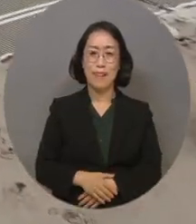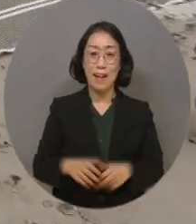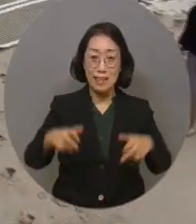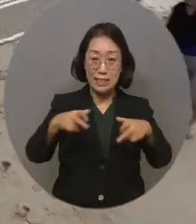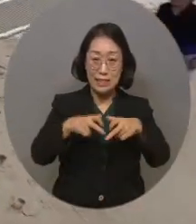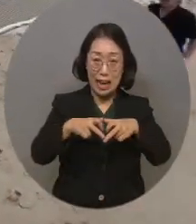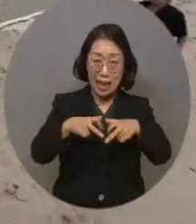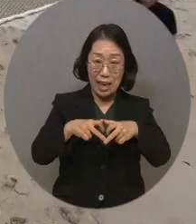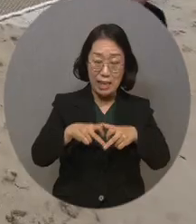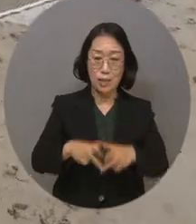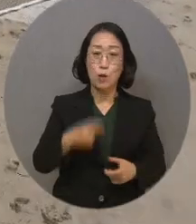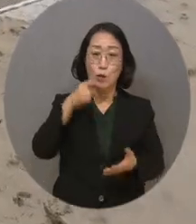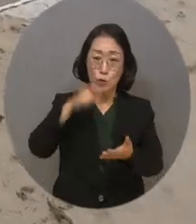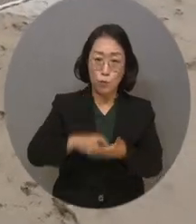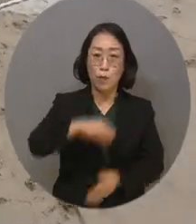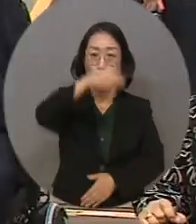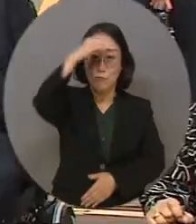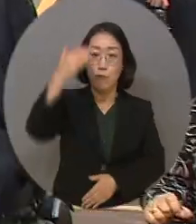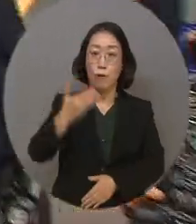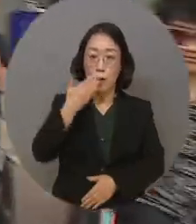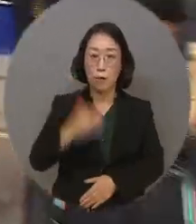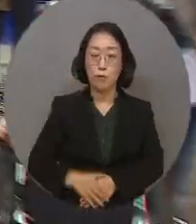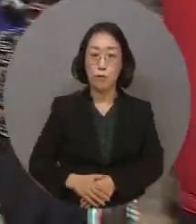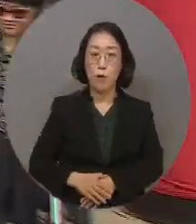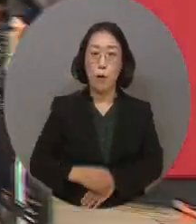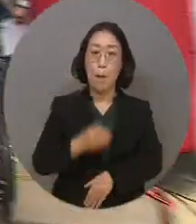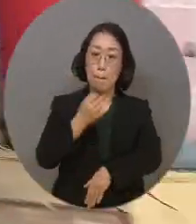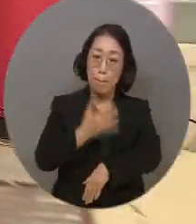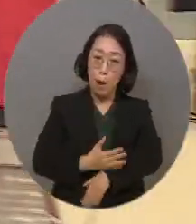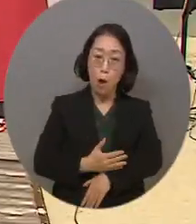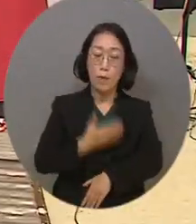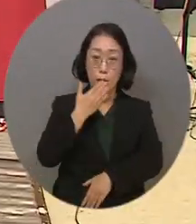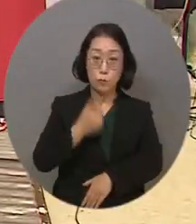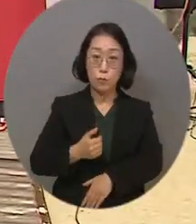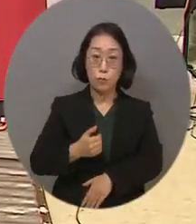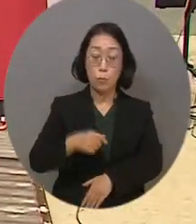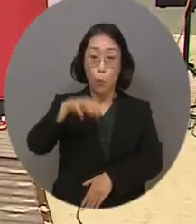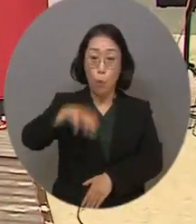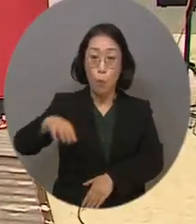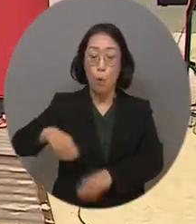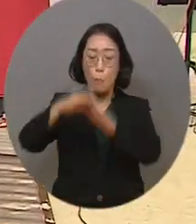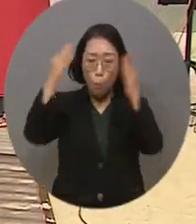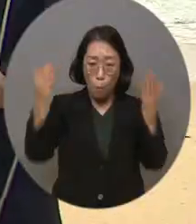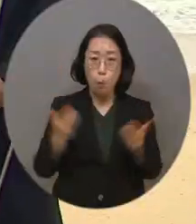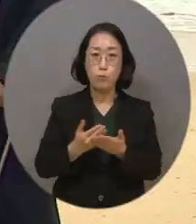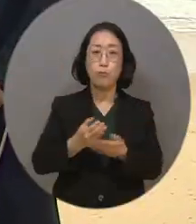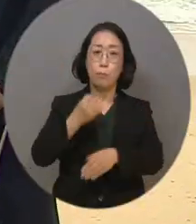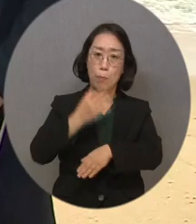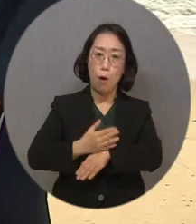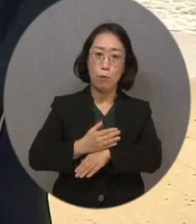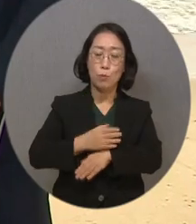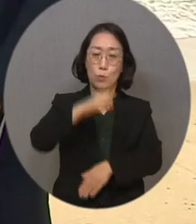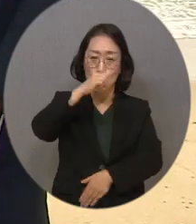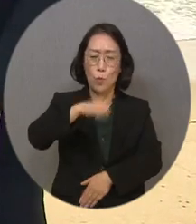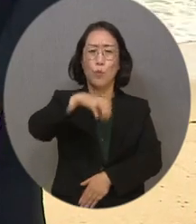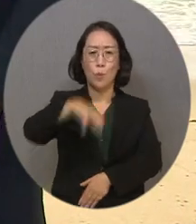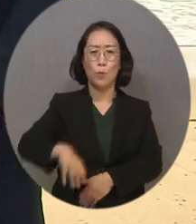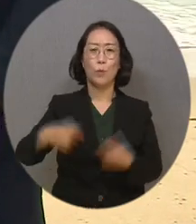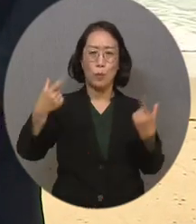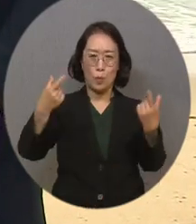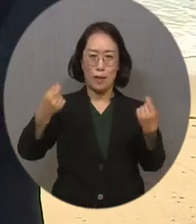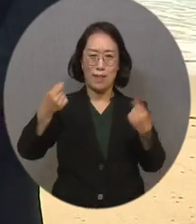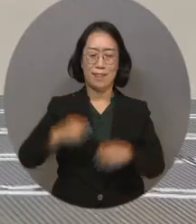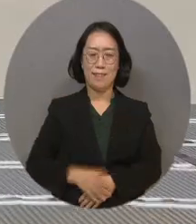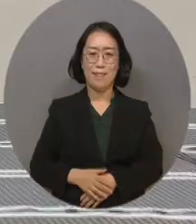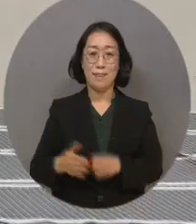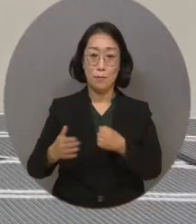장애인이 쉽게 접근하고 편리하게 이용할 수 있는 곳은 결국 모두가 쉽게 접근하고 편리하게 이용할 수 있는 곳인